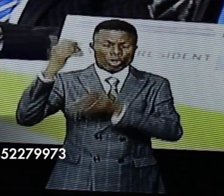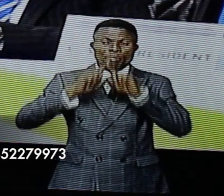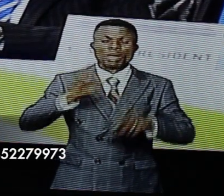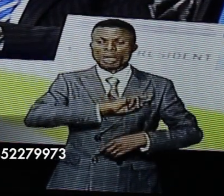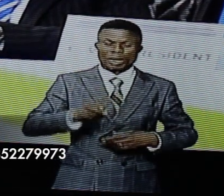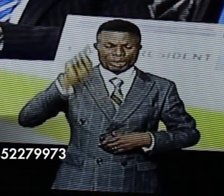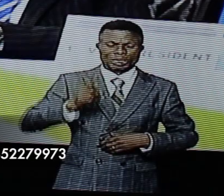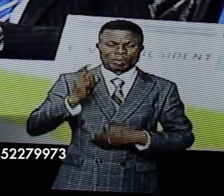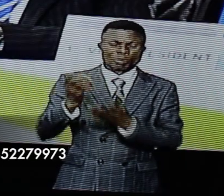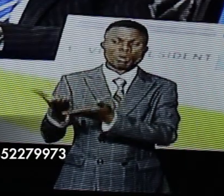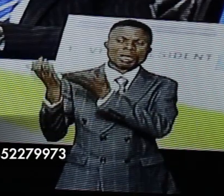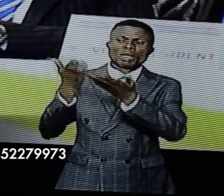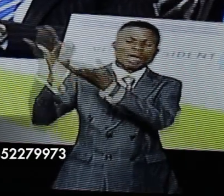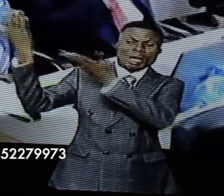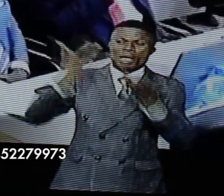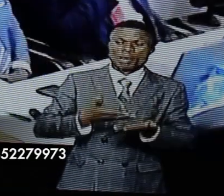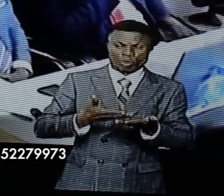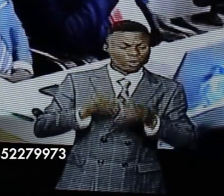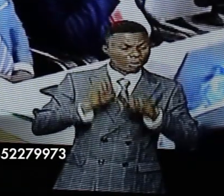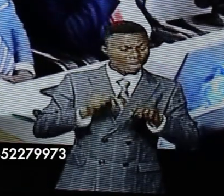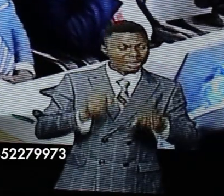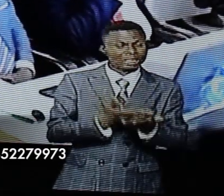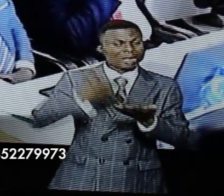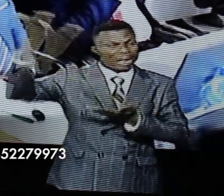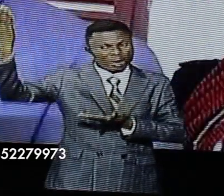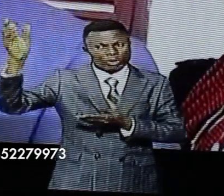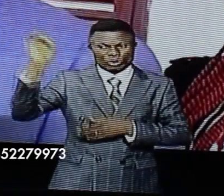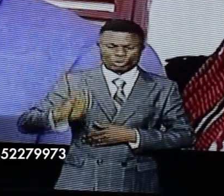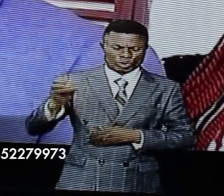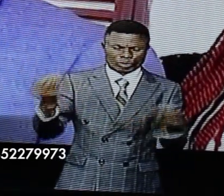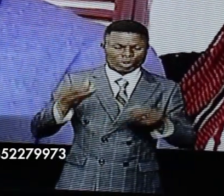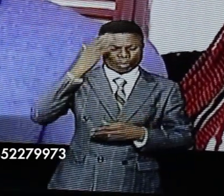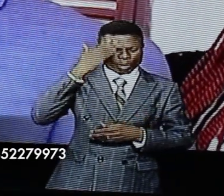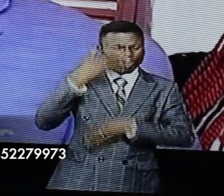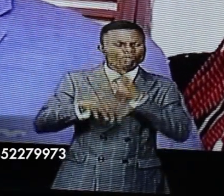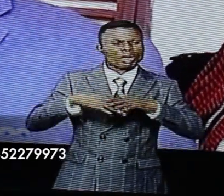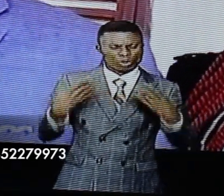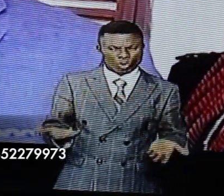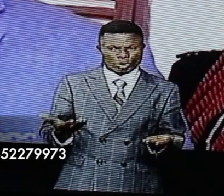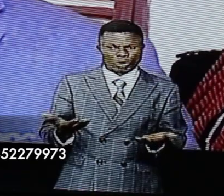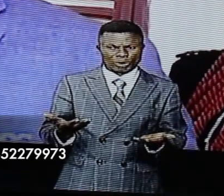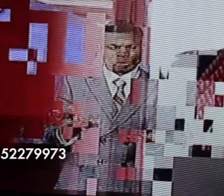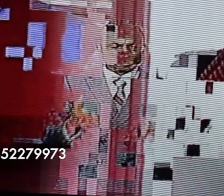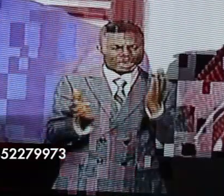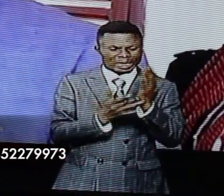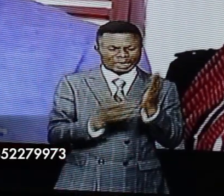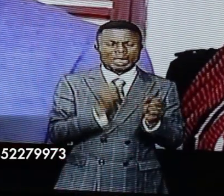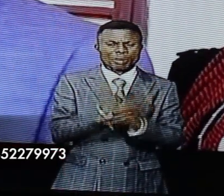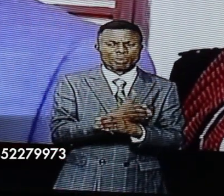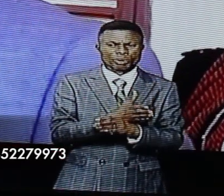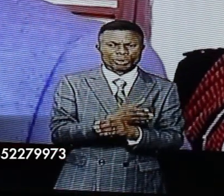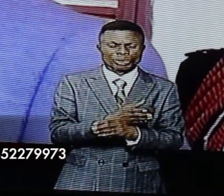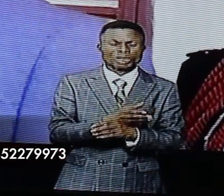devrait exporter de l'eau. Donc c'est que nous devons vraiment penser comment est-ce que nous pouvons avoir une stratégie de